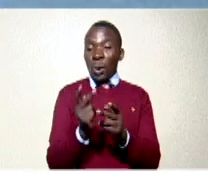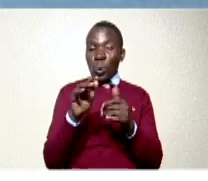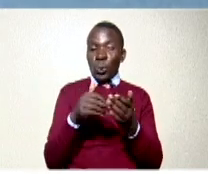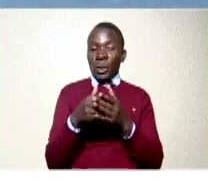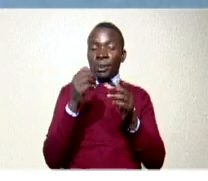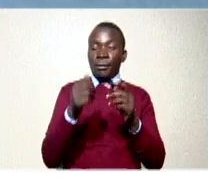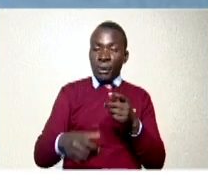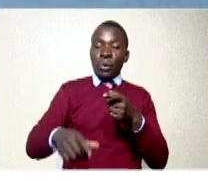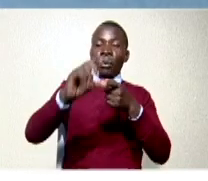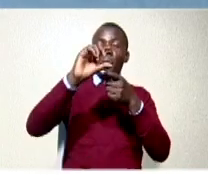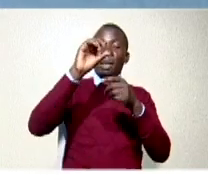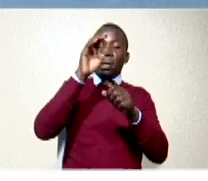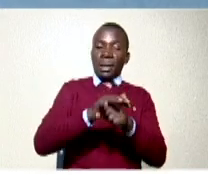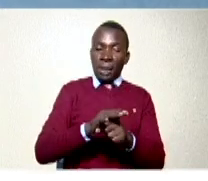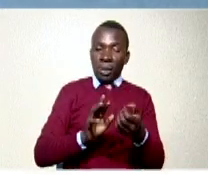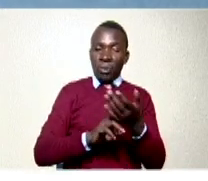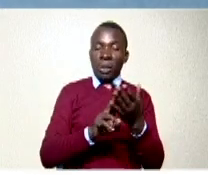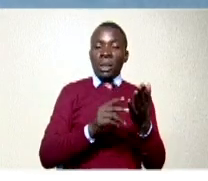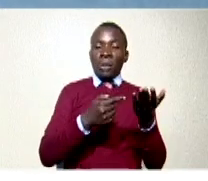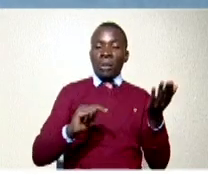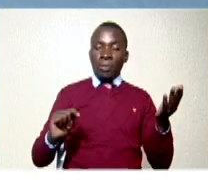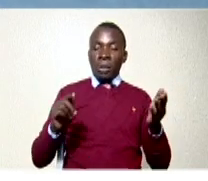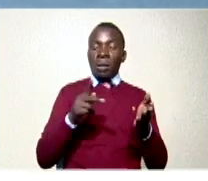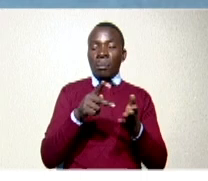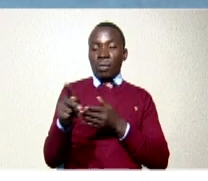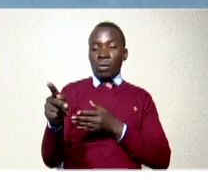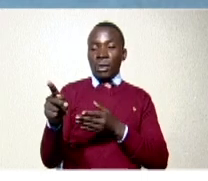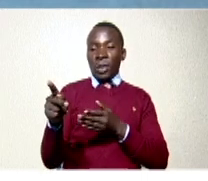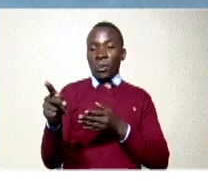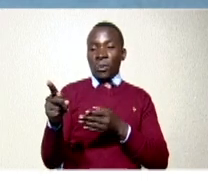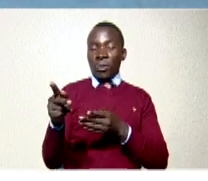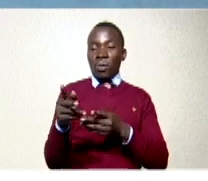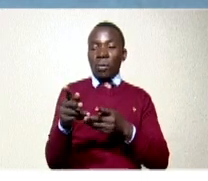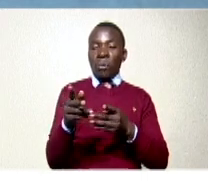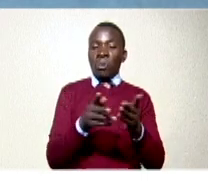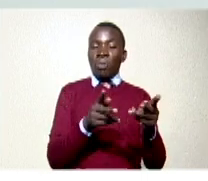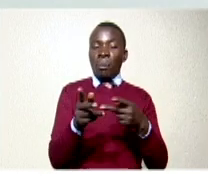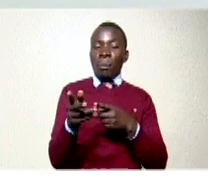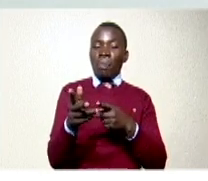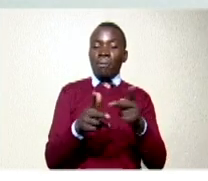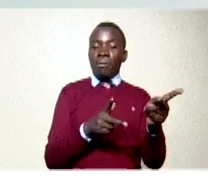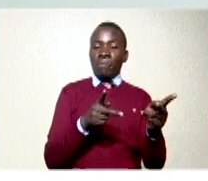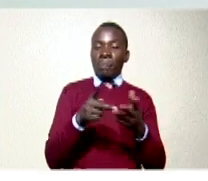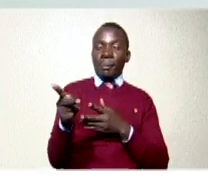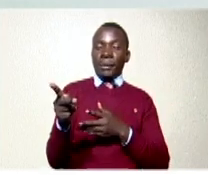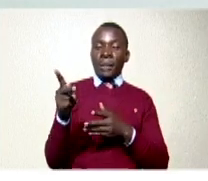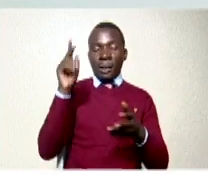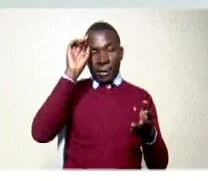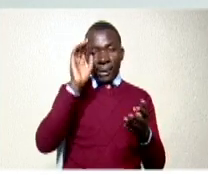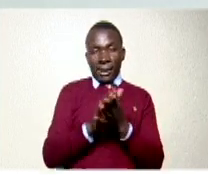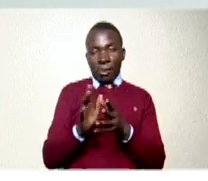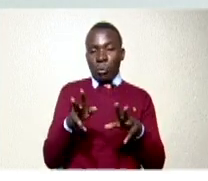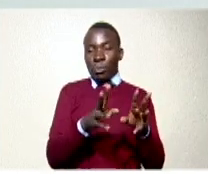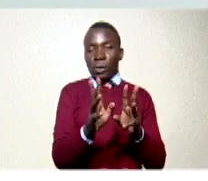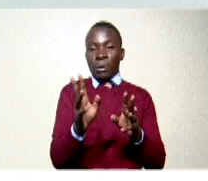rero byongera cyane gukoresha ikoranabuhanga mu kwishyurana ibyo nabyo twizera yuko uko bizagenda uko bizafasha